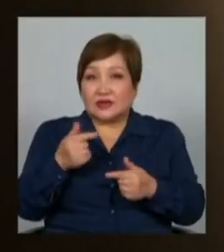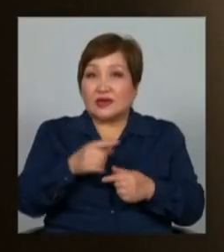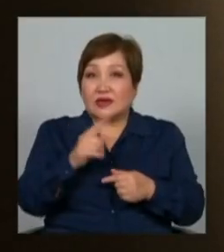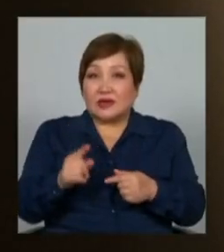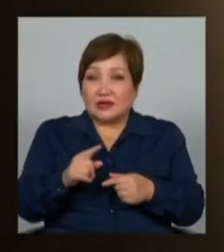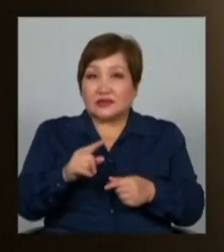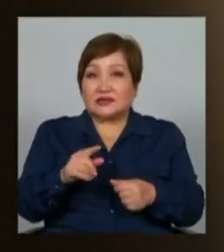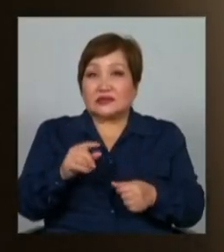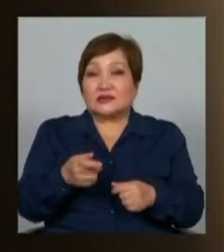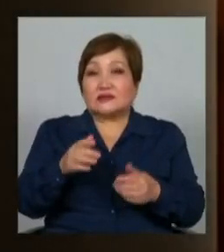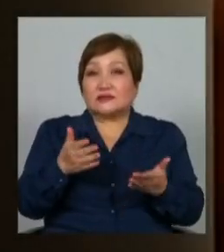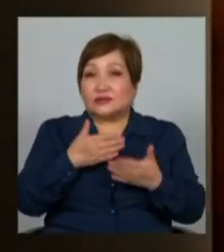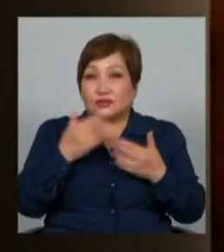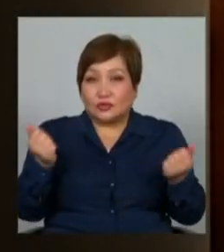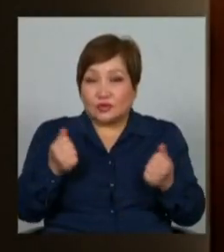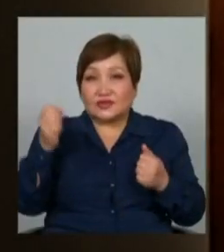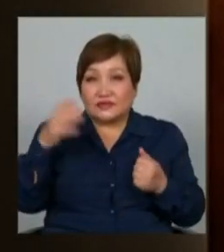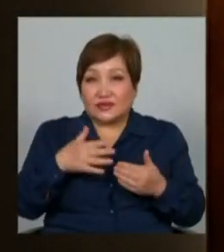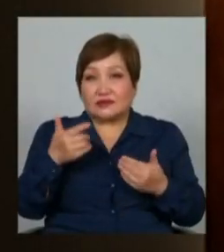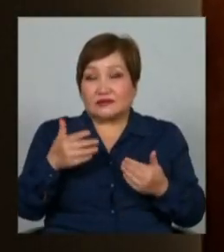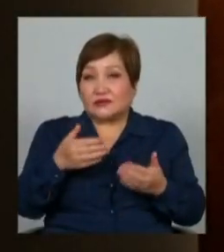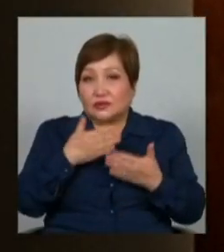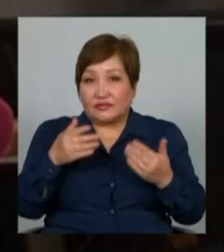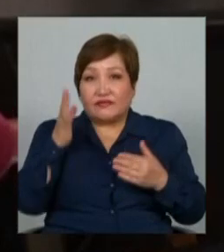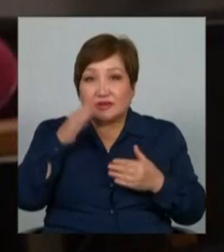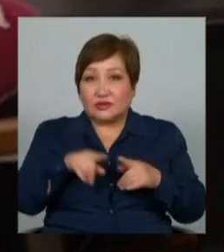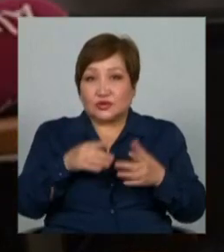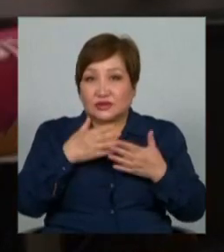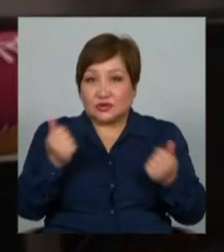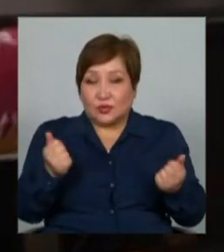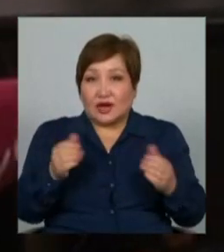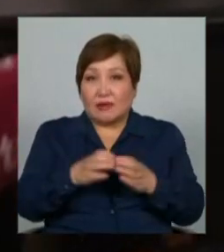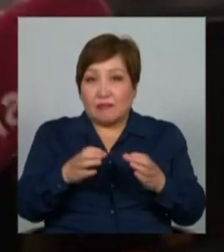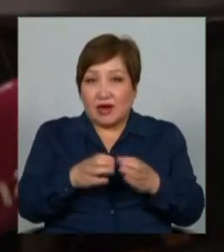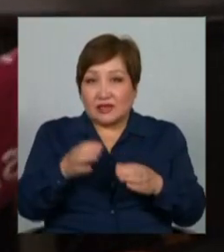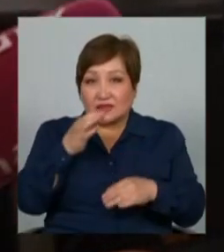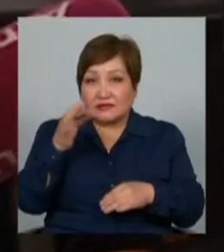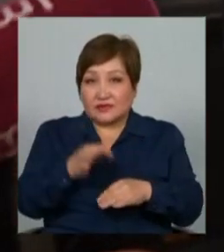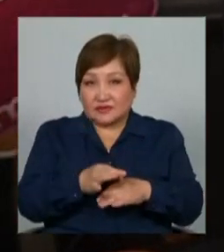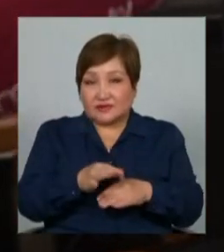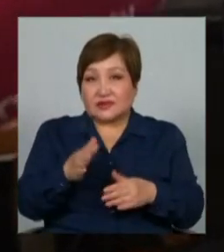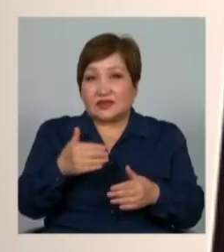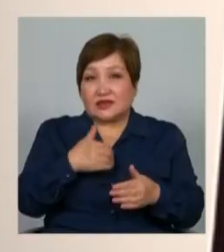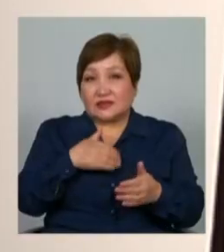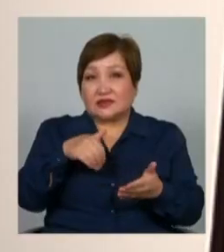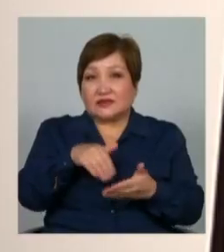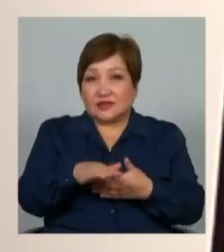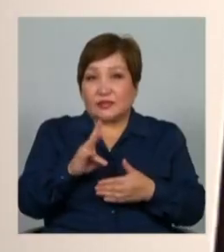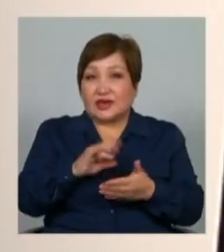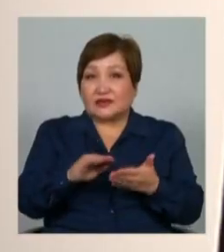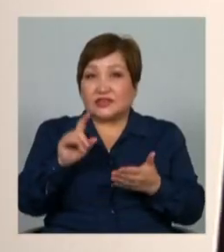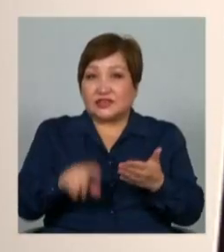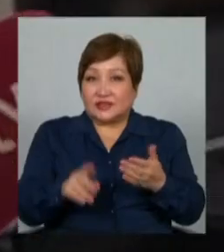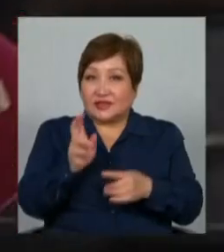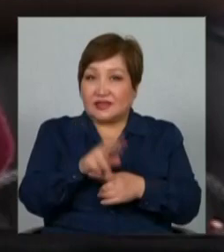де жұмысын тоқтатады дейді. Ал компания өкілі бастапқыда жауап беруден бас тартпақ болып еді, десе де тілшілердің кабинетіне келетінін